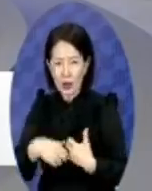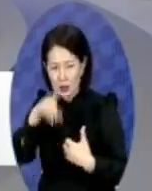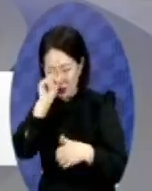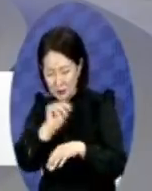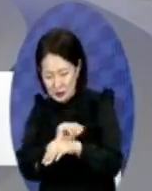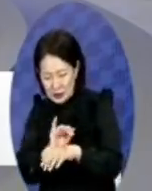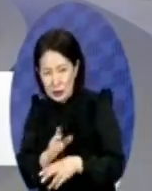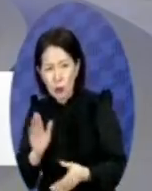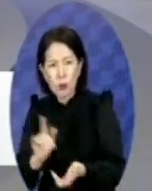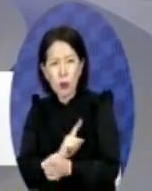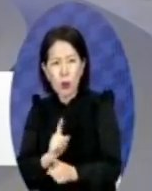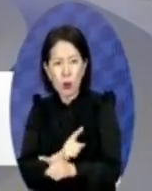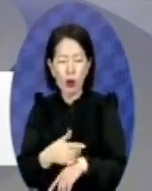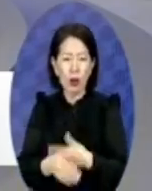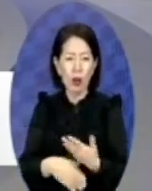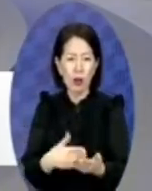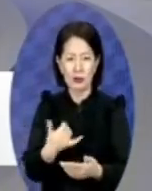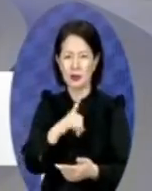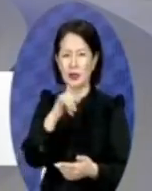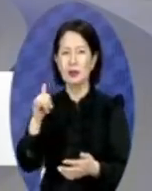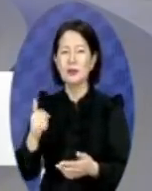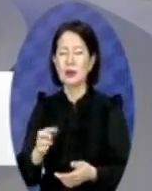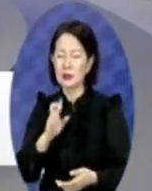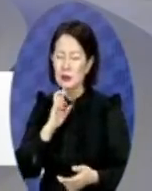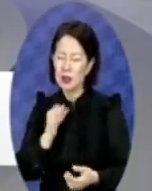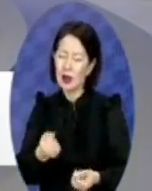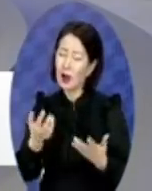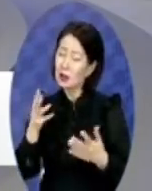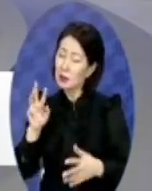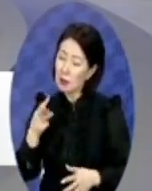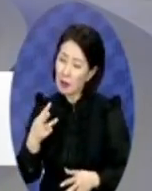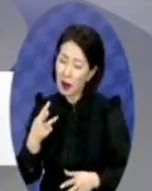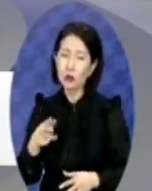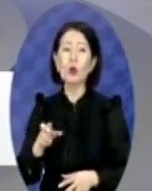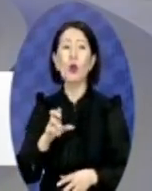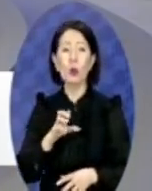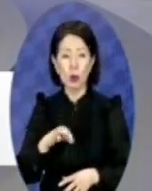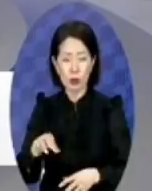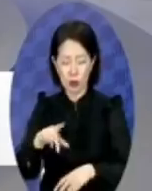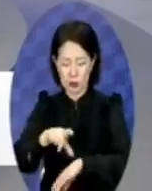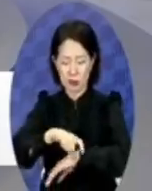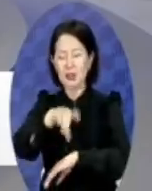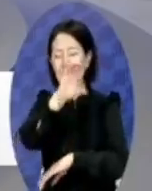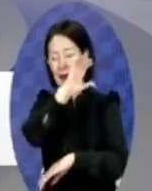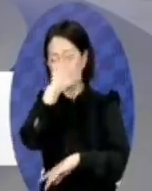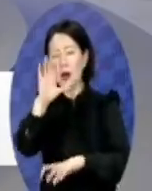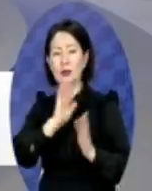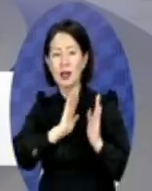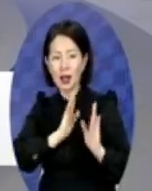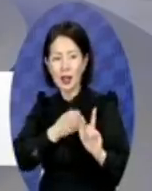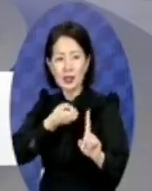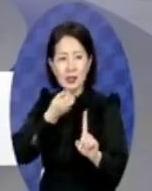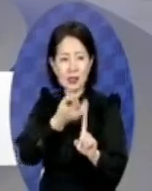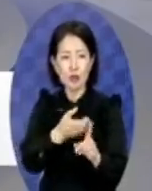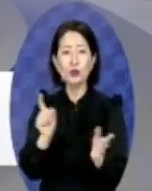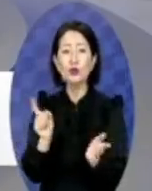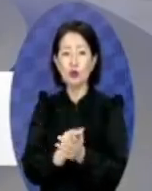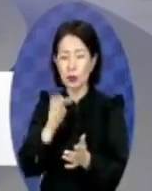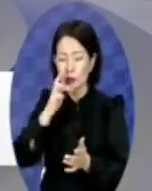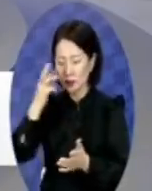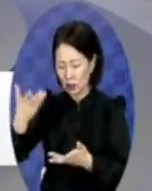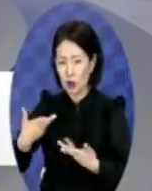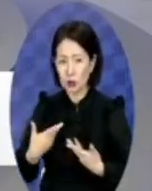одоо эмчилж байгаа ийм тохиолдлоос гарч болцохгүй учраас хамгийн нэгдүгээр бол мэрэгжлийн байгууллагад хандах нь чухлаа гэдэг мэдээллийг бол бидэнд өгч байгаа. За